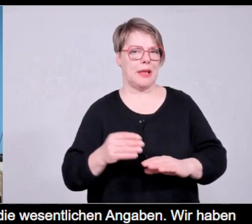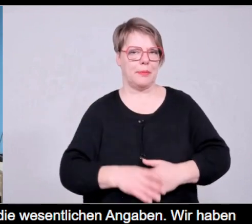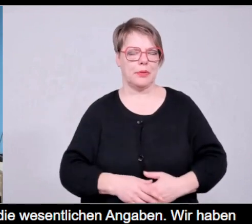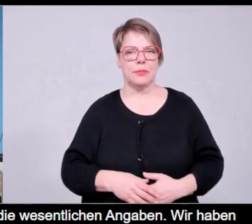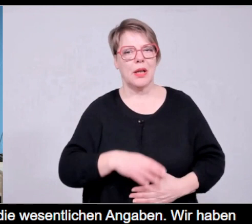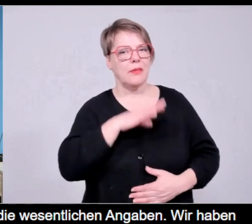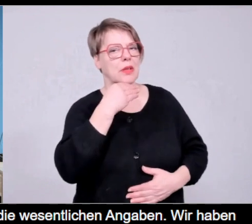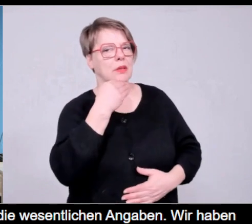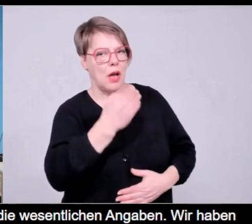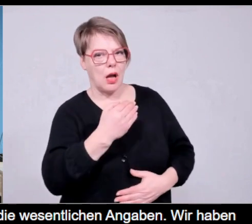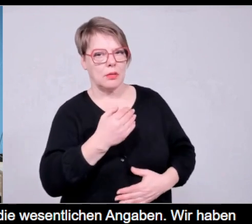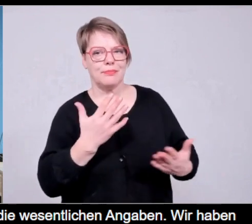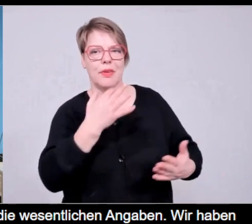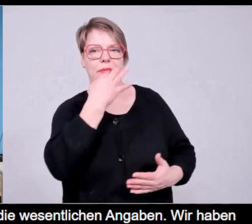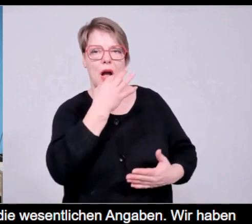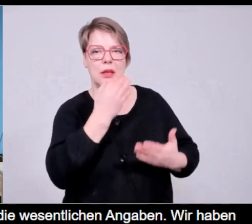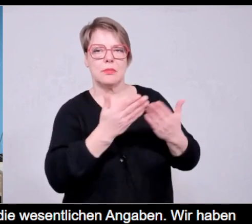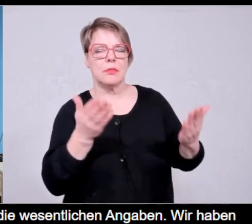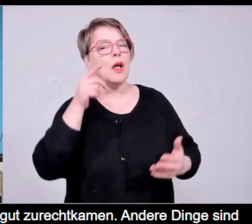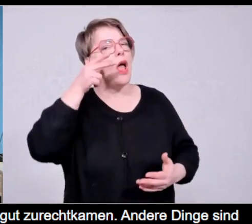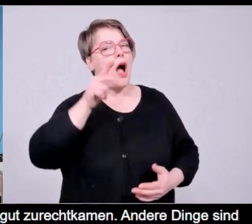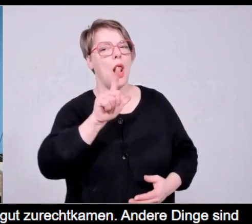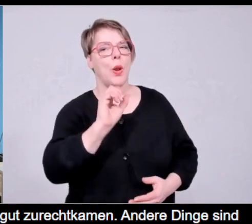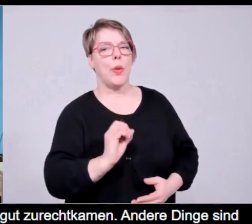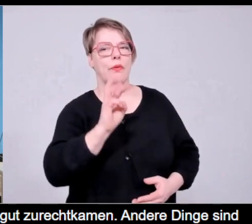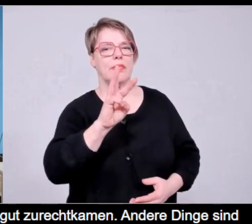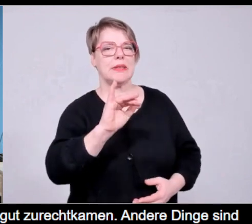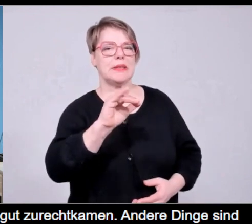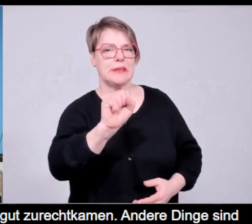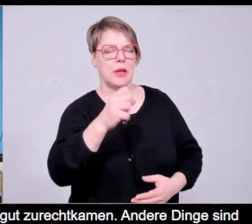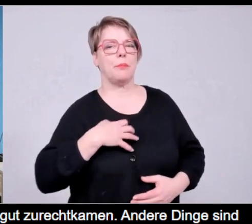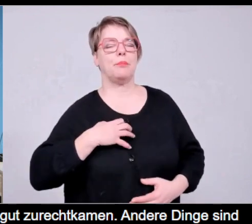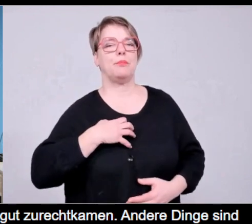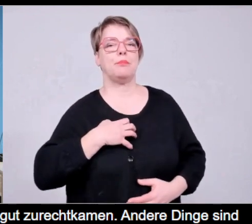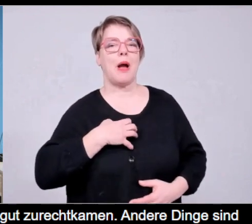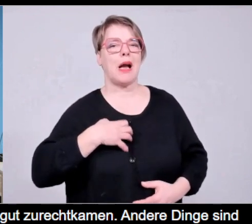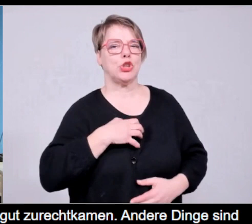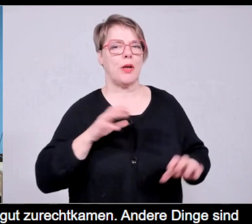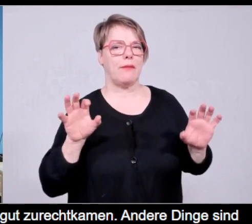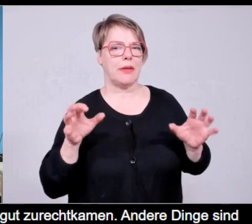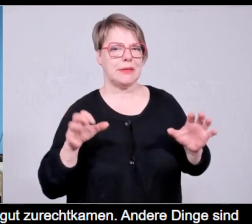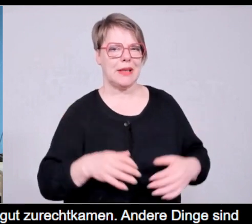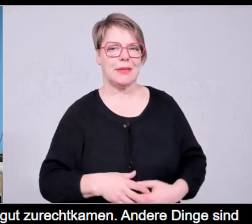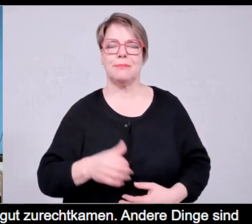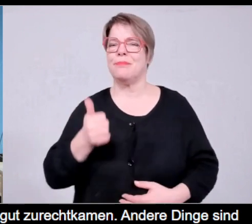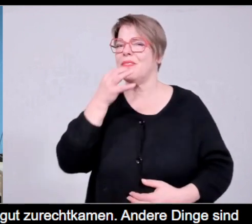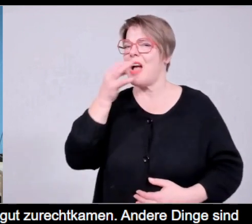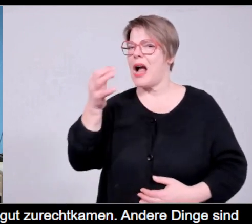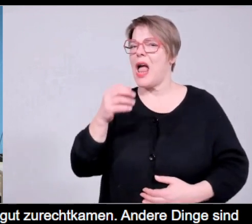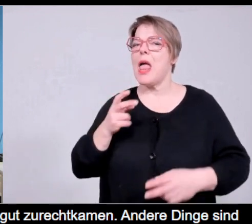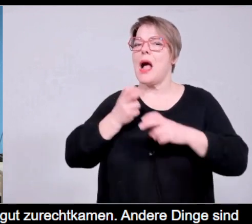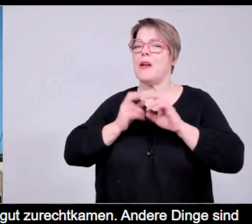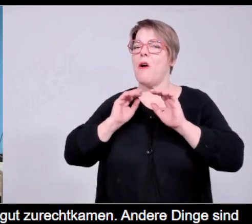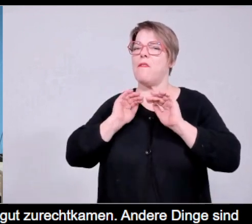nicht leistet. Also warum kann dann das bayerische Paket nicht, wie geplant heute, starten, abgesehen davon, dass jetzt der Bund sich nicht an diese